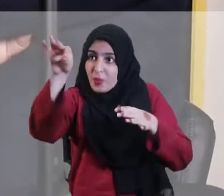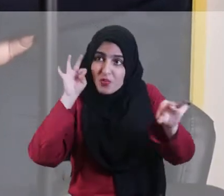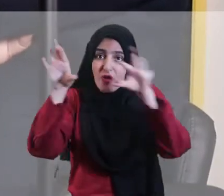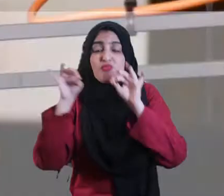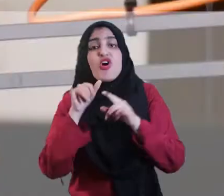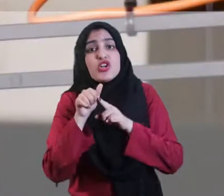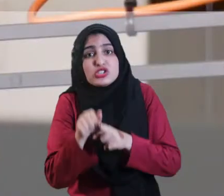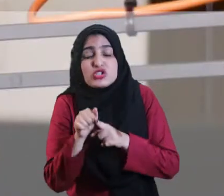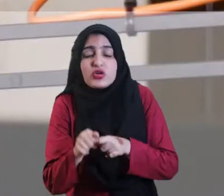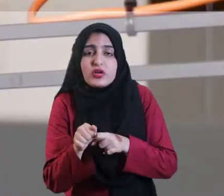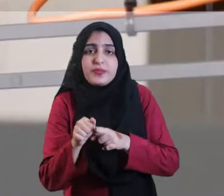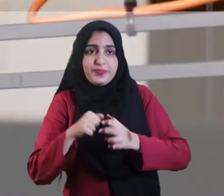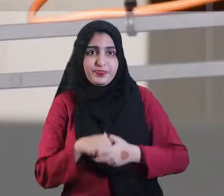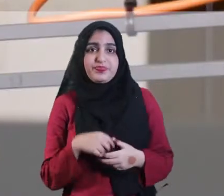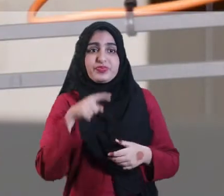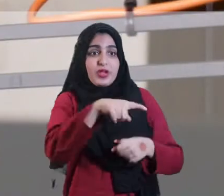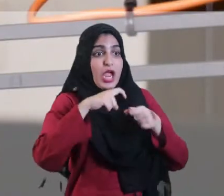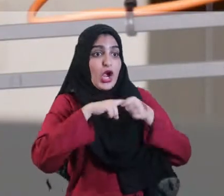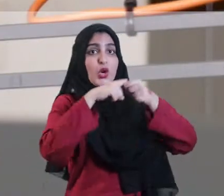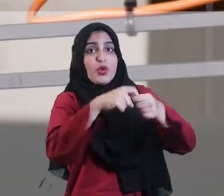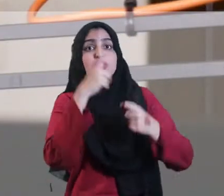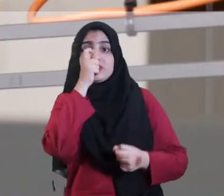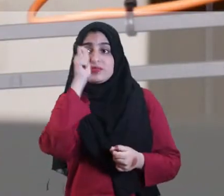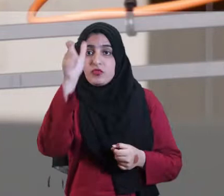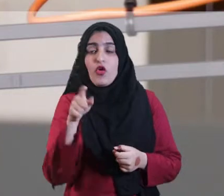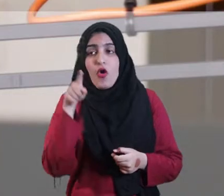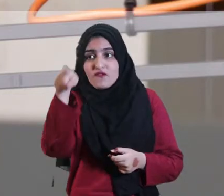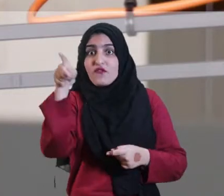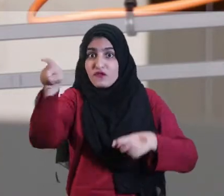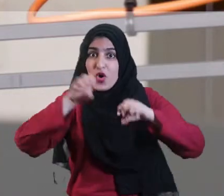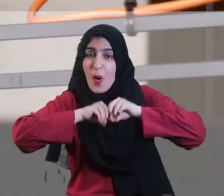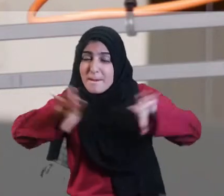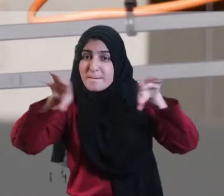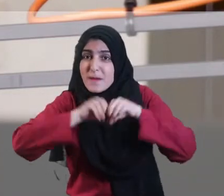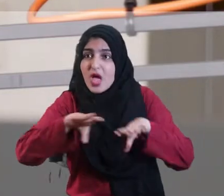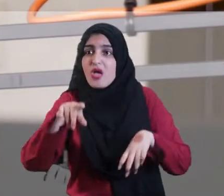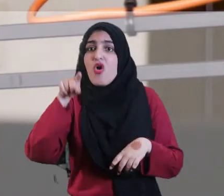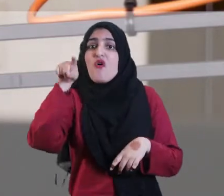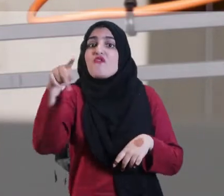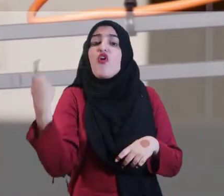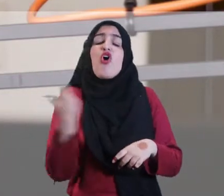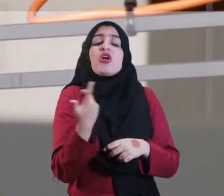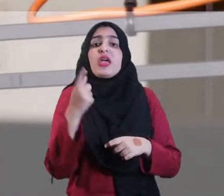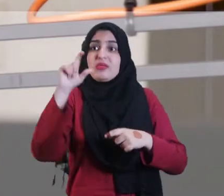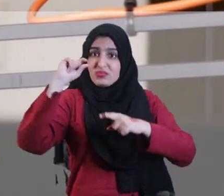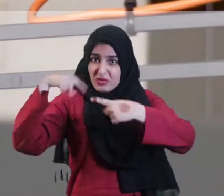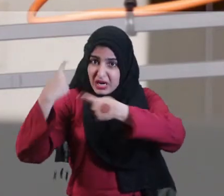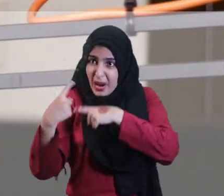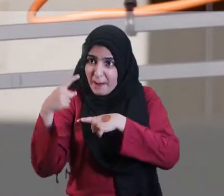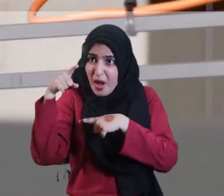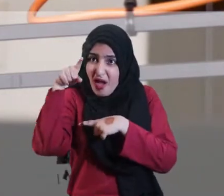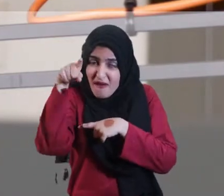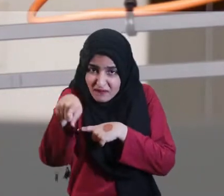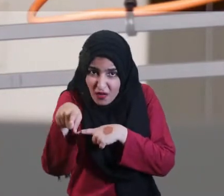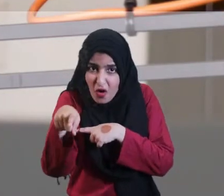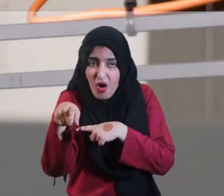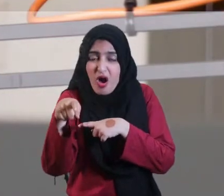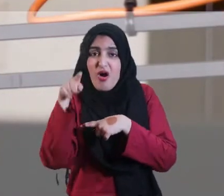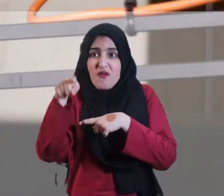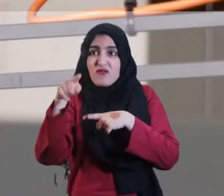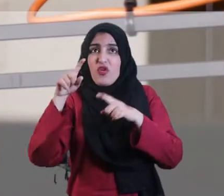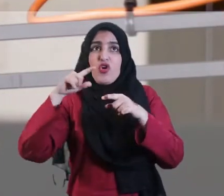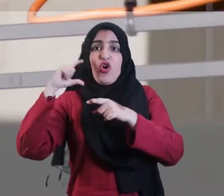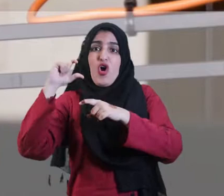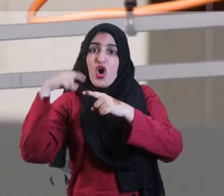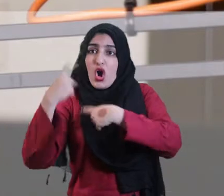चाहिए क्वेश्चन मार्क ओं डिफरेंट डेट्स एंड ई थिंक वे